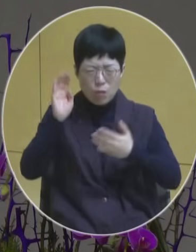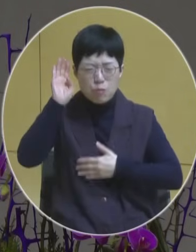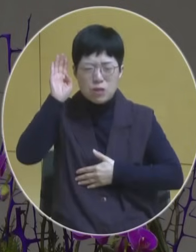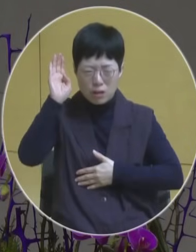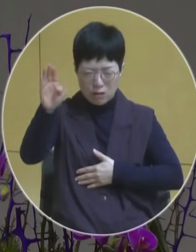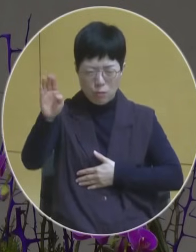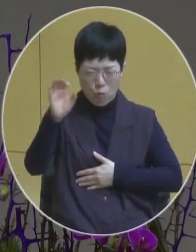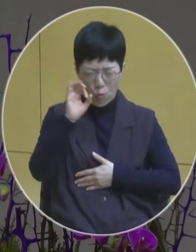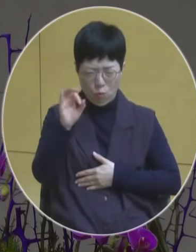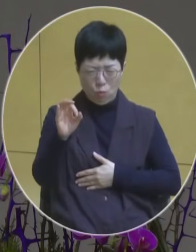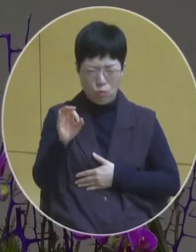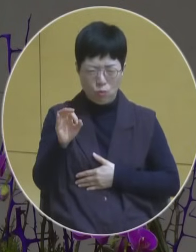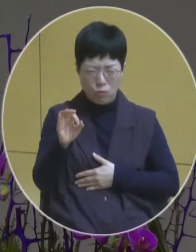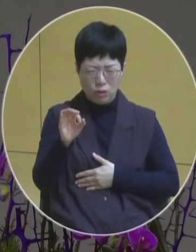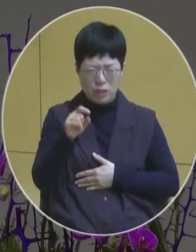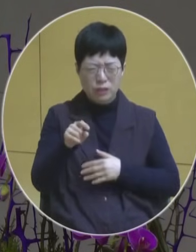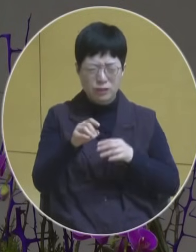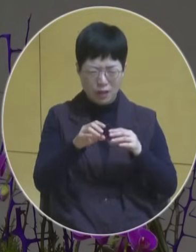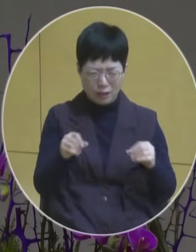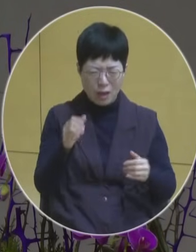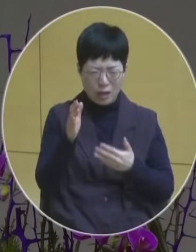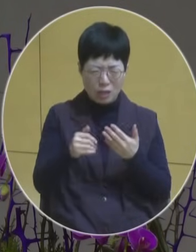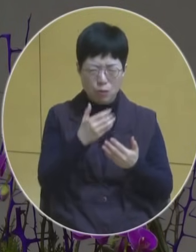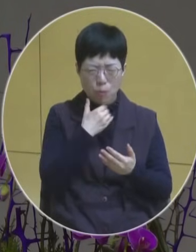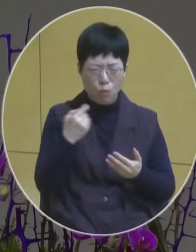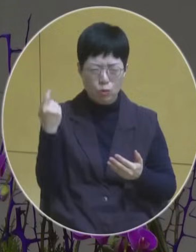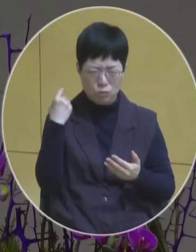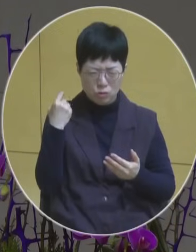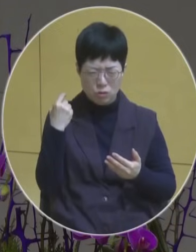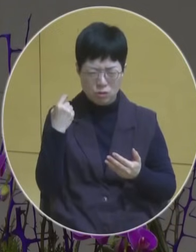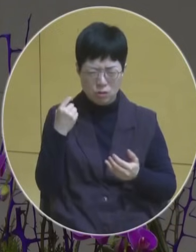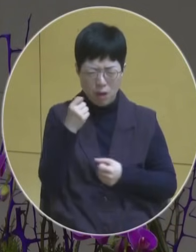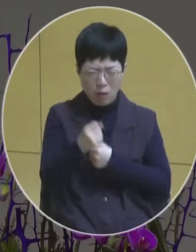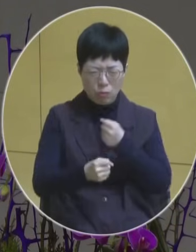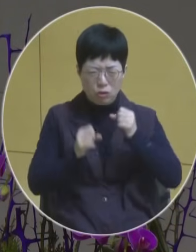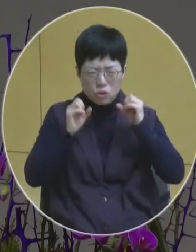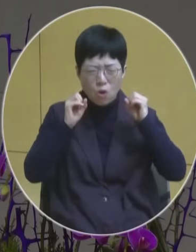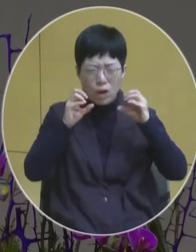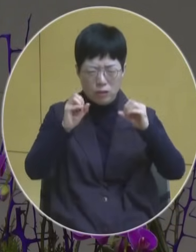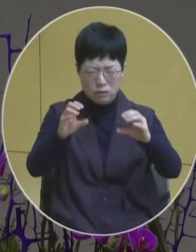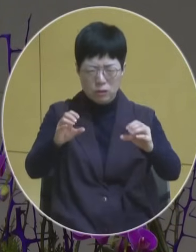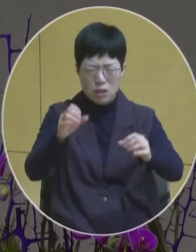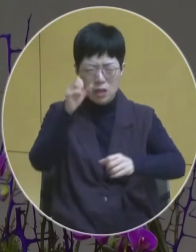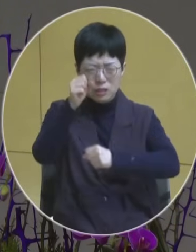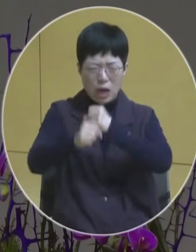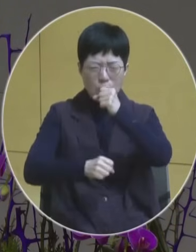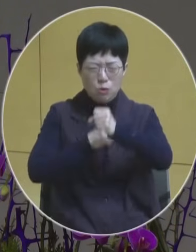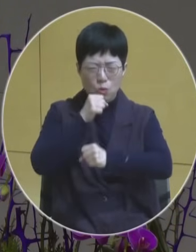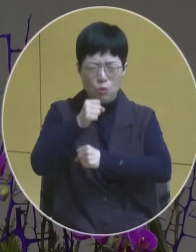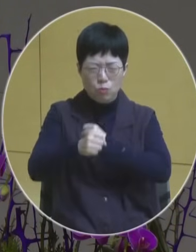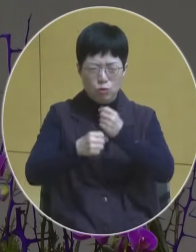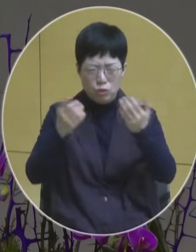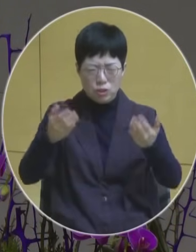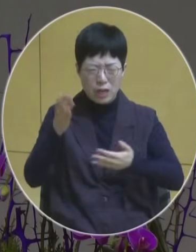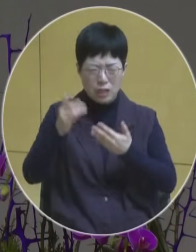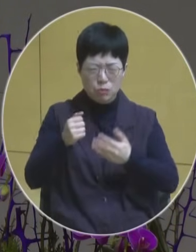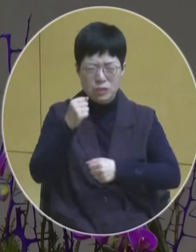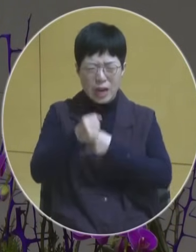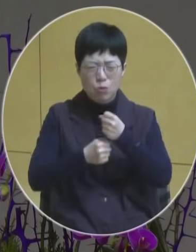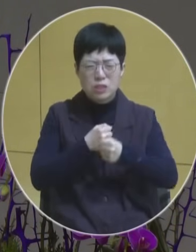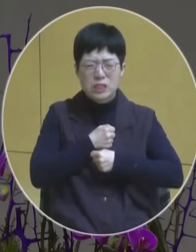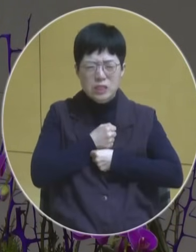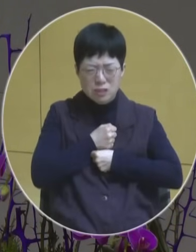미래를 바라보며 하나님 이 땅에 하나님 복음을 마음껏 증가하고 전할 수 있는 자유를 주신 그 하나님의 자유를